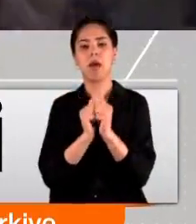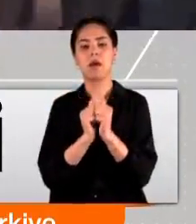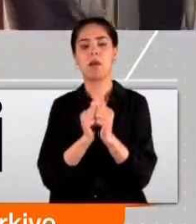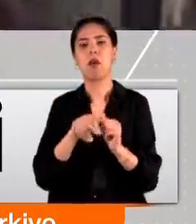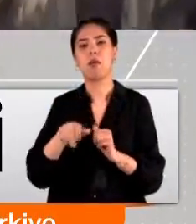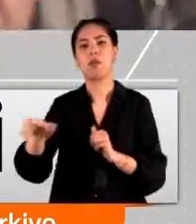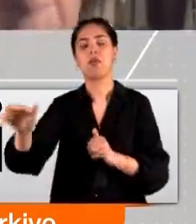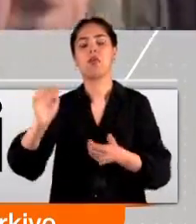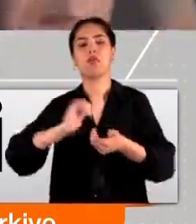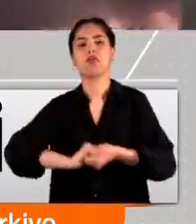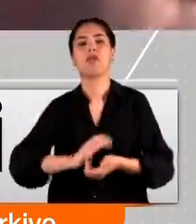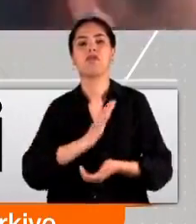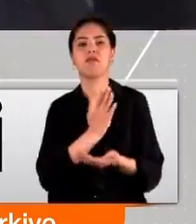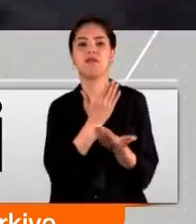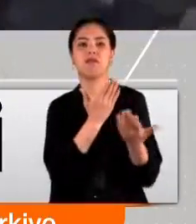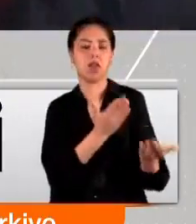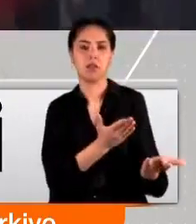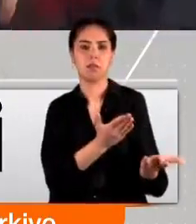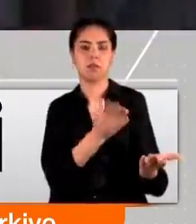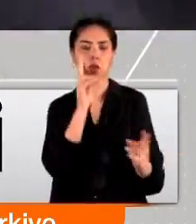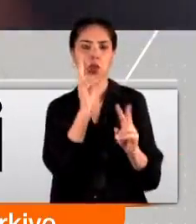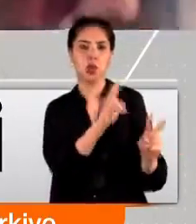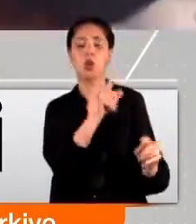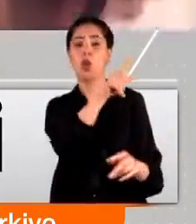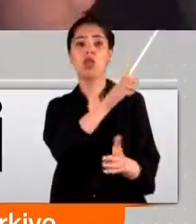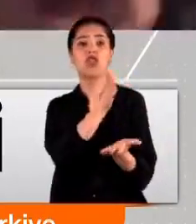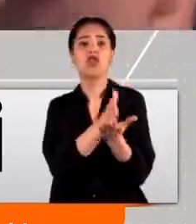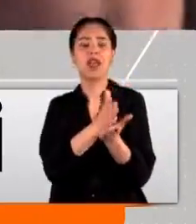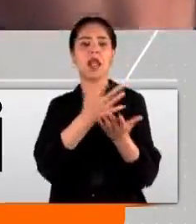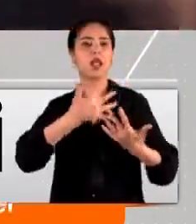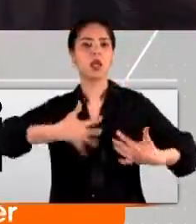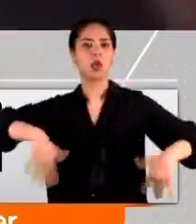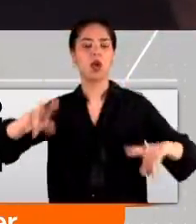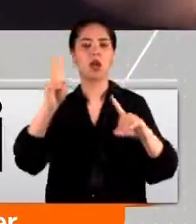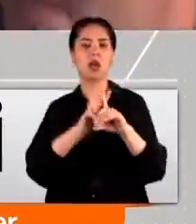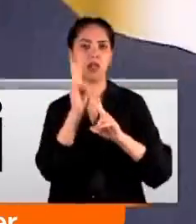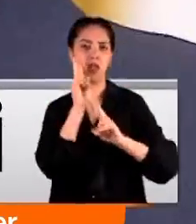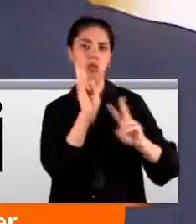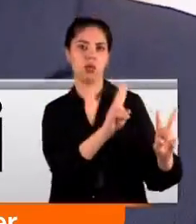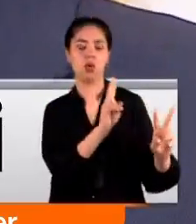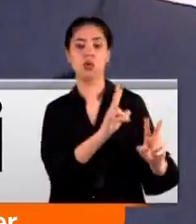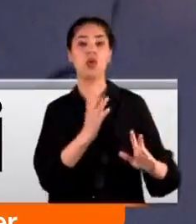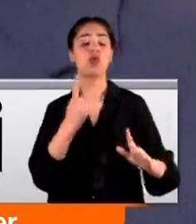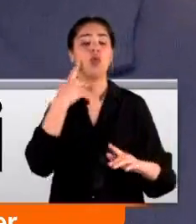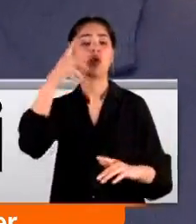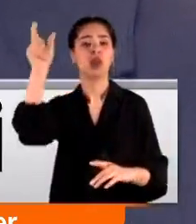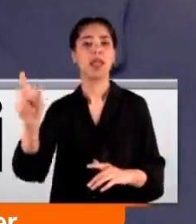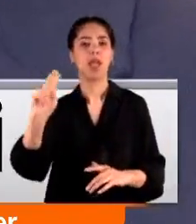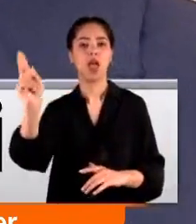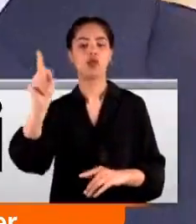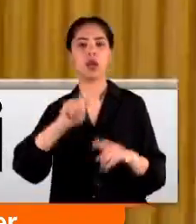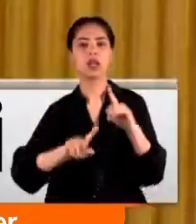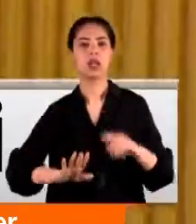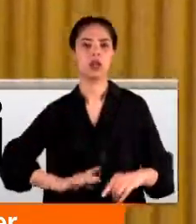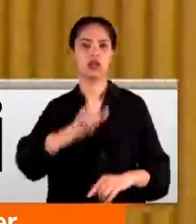kola el ele yürüdüğünü görürsünüz. Onların cenaze törenlerine katıldığını görürsünüz. Erdoğan Kılıçdaroğlu'nun